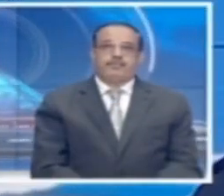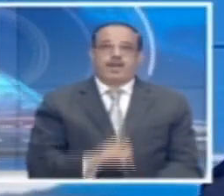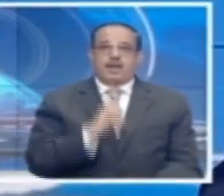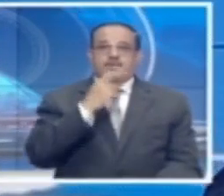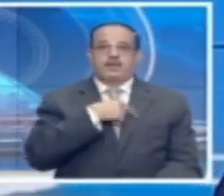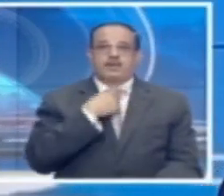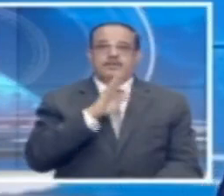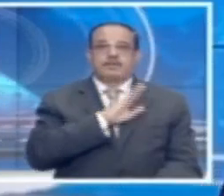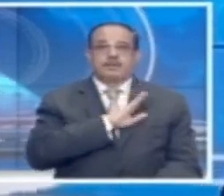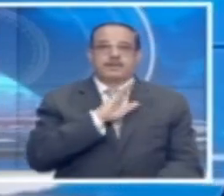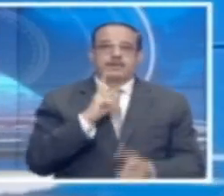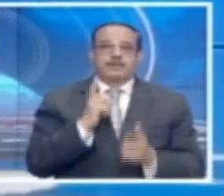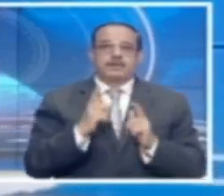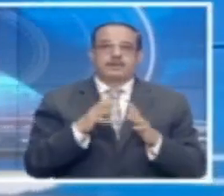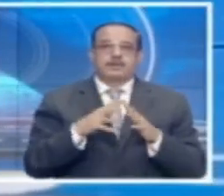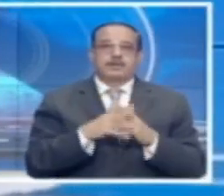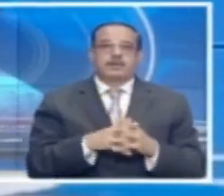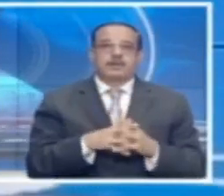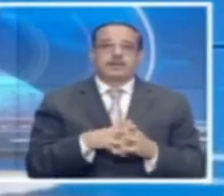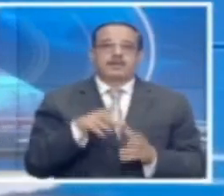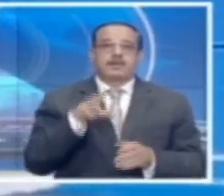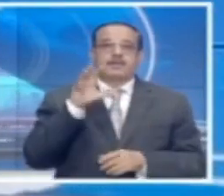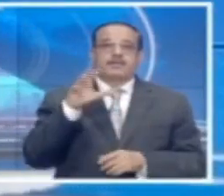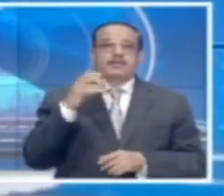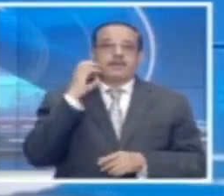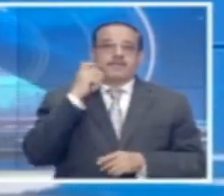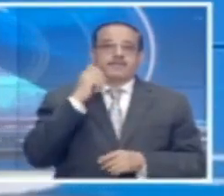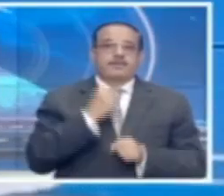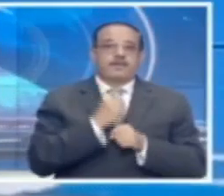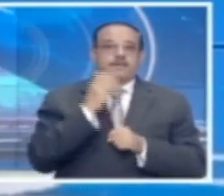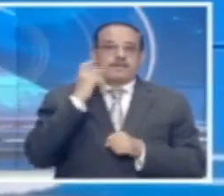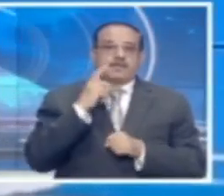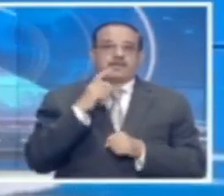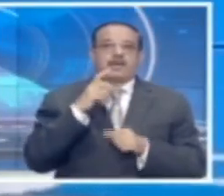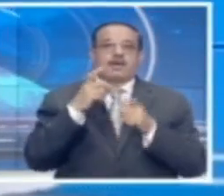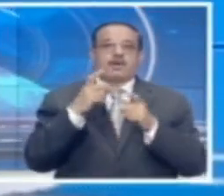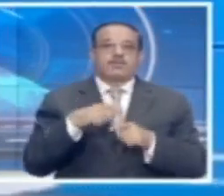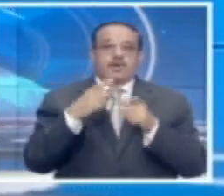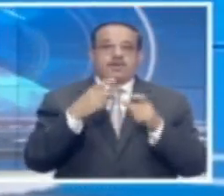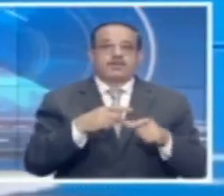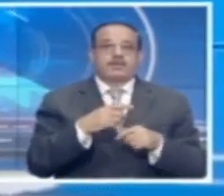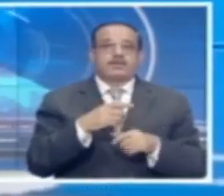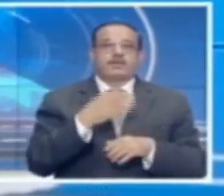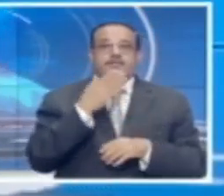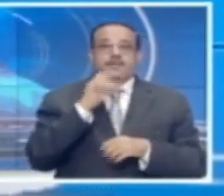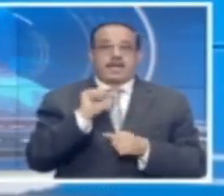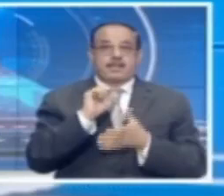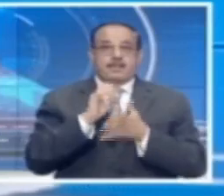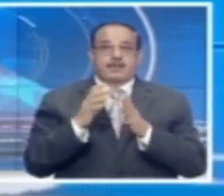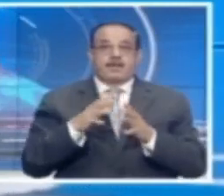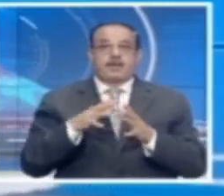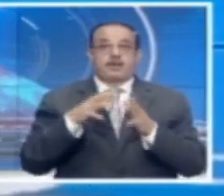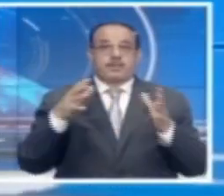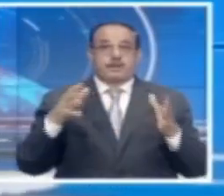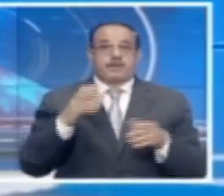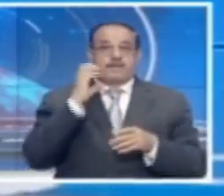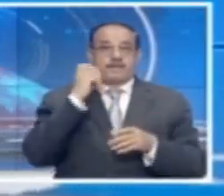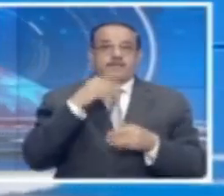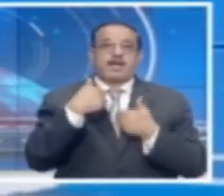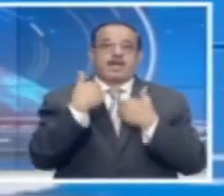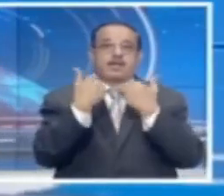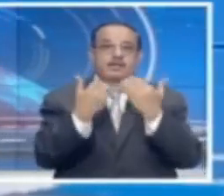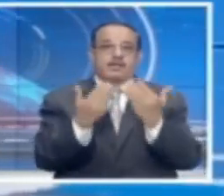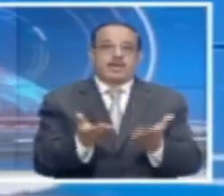قال متحدث باسم القوات الأمريكية في أفغانستان إنه سيتم تسليم قاعدة باجرام الأمريكية الأكبر في